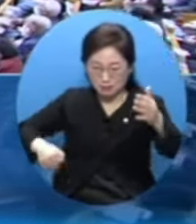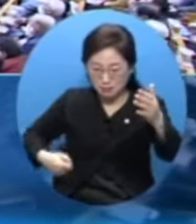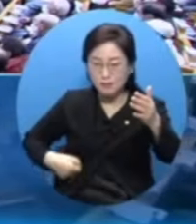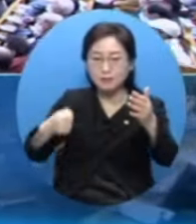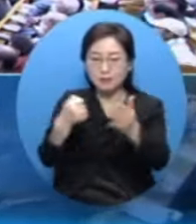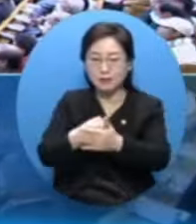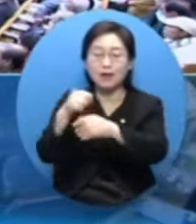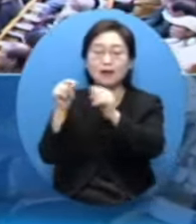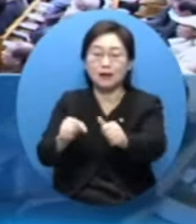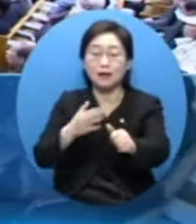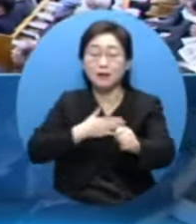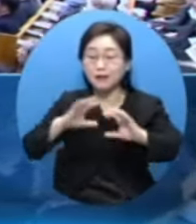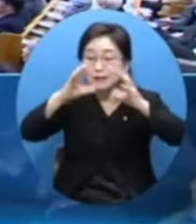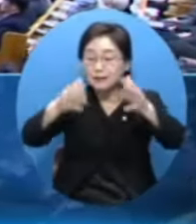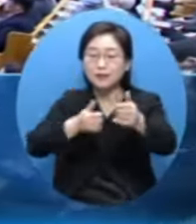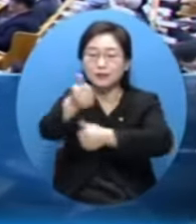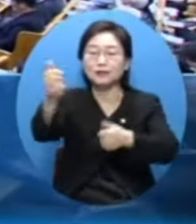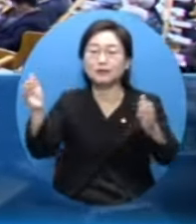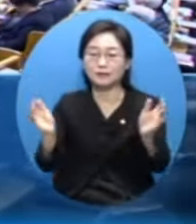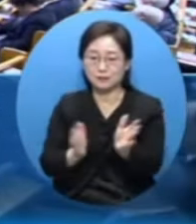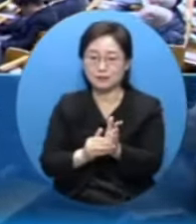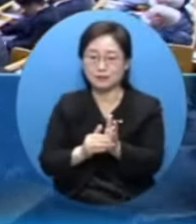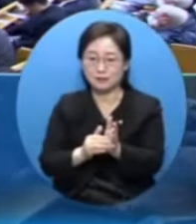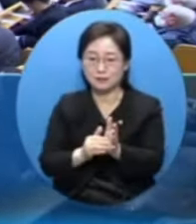내가 세상을 이기었노라.